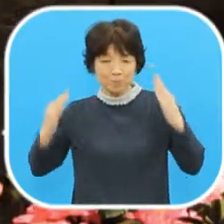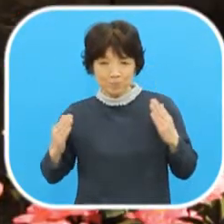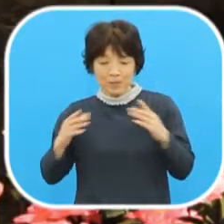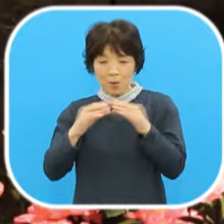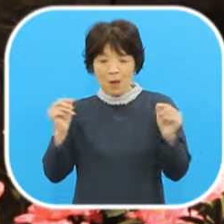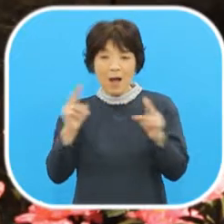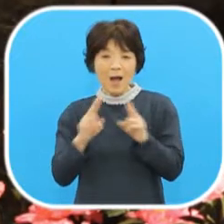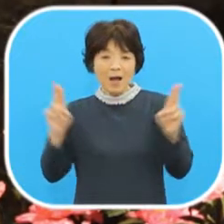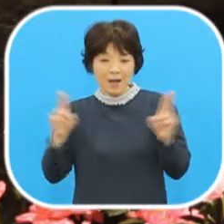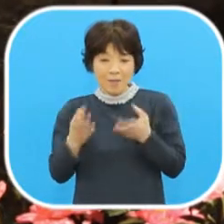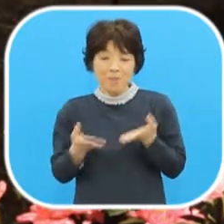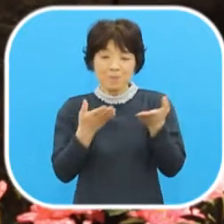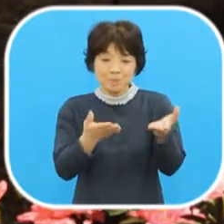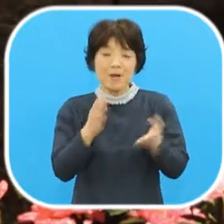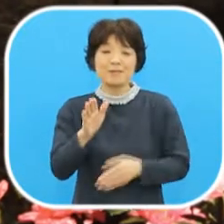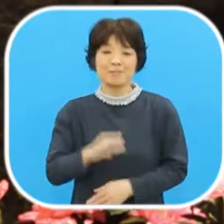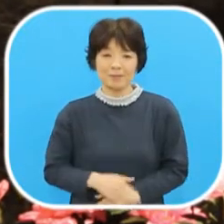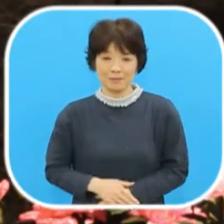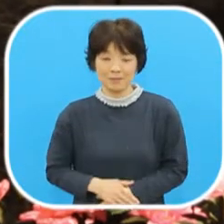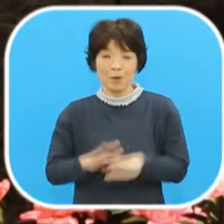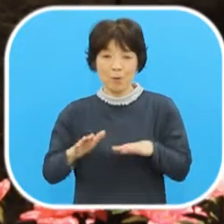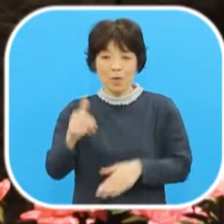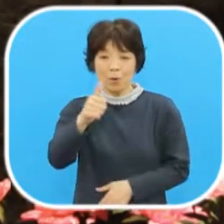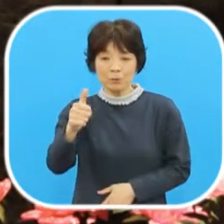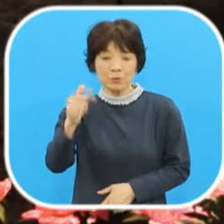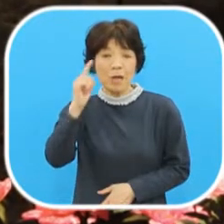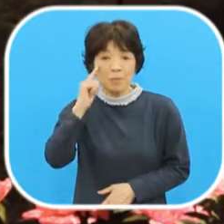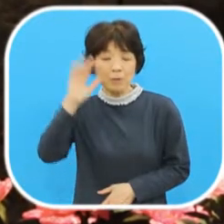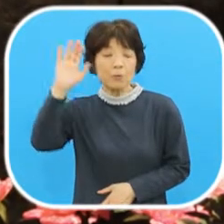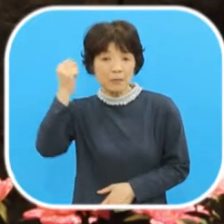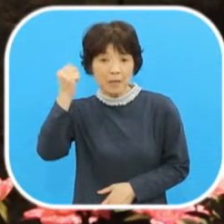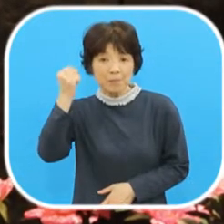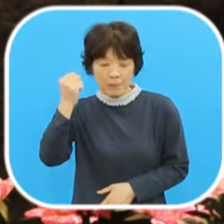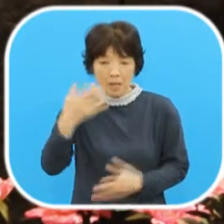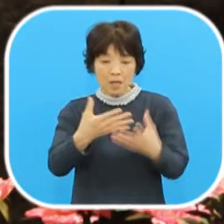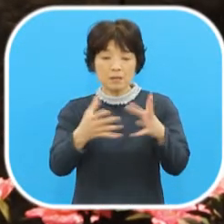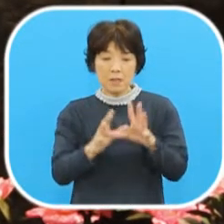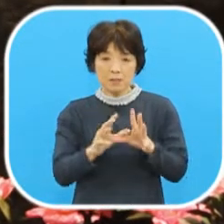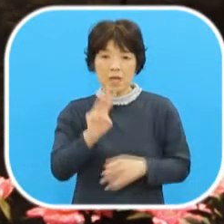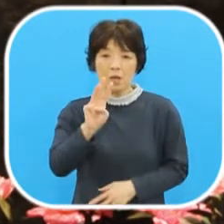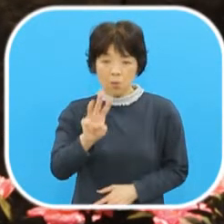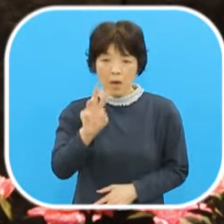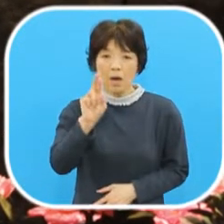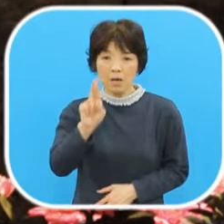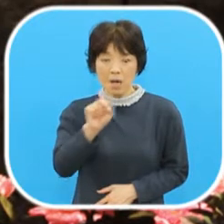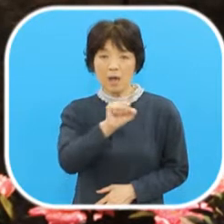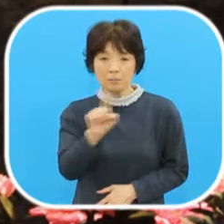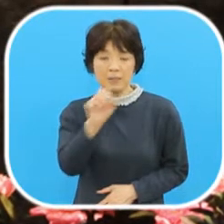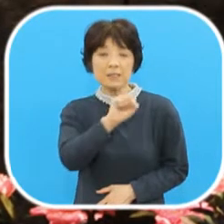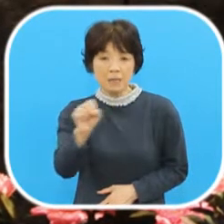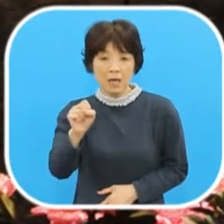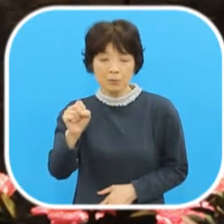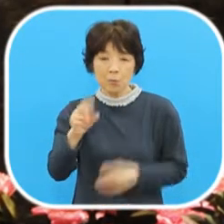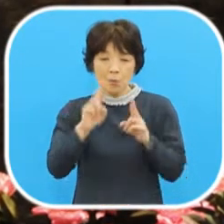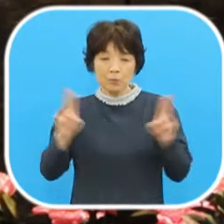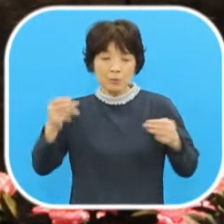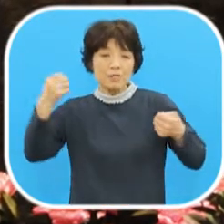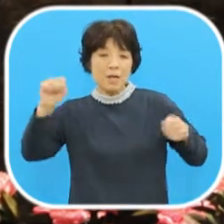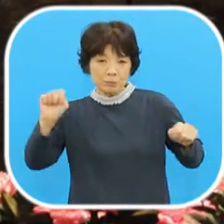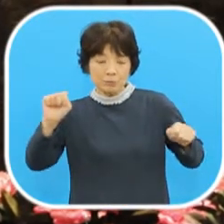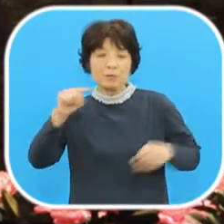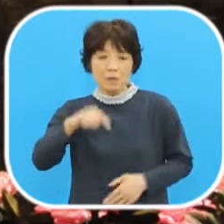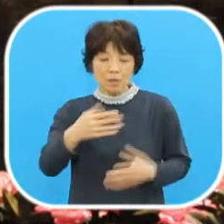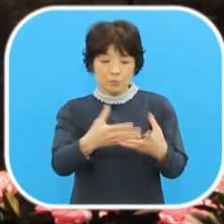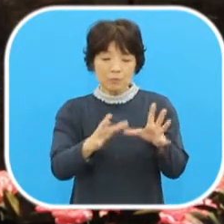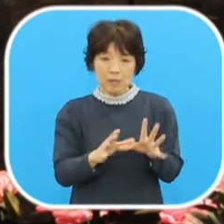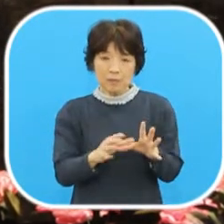。今回は第50回を記念して劇団わらび座による小野の小町のミュージカルや、わらび座脚